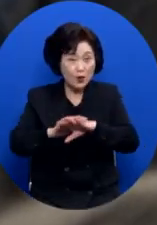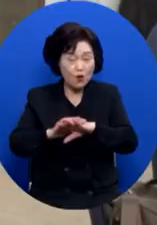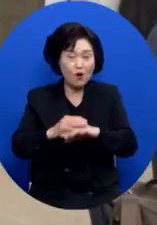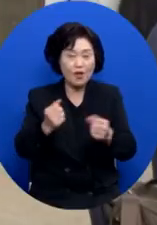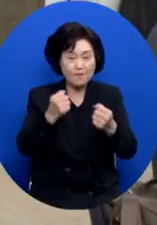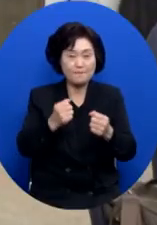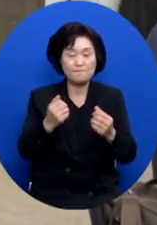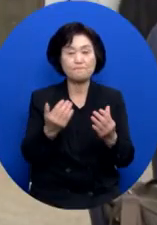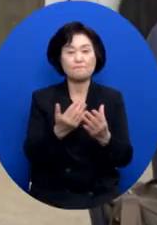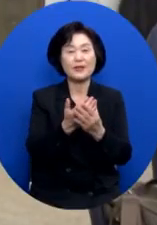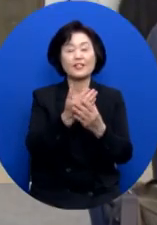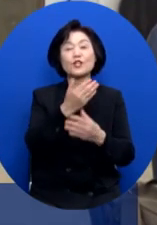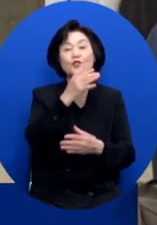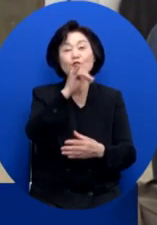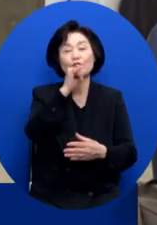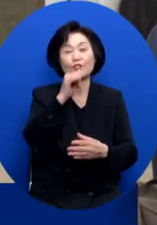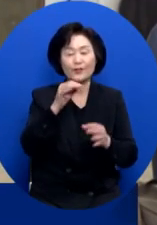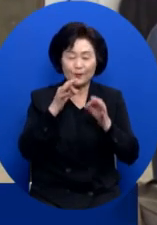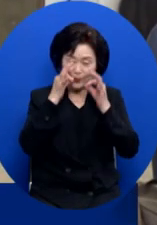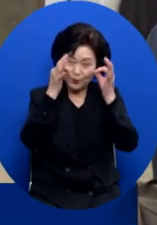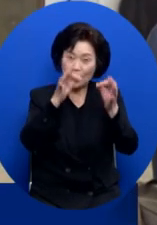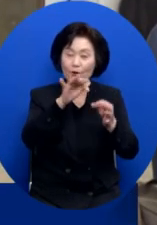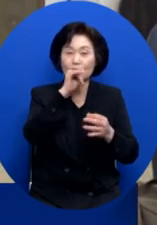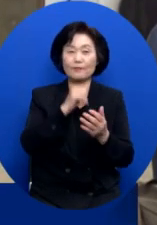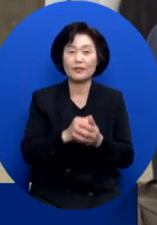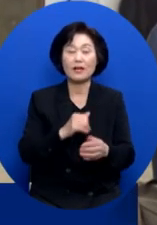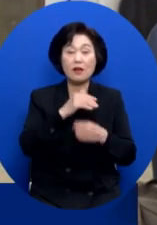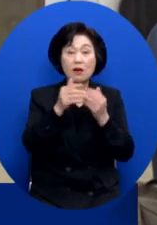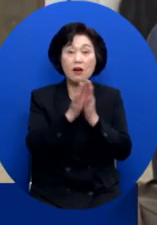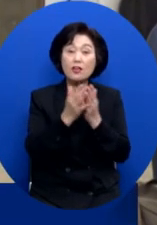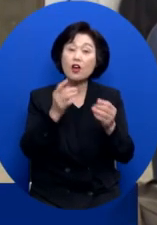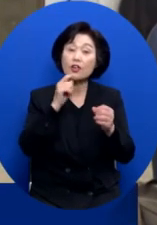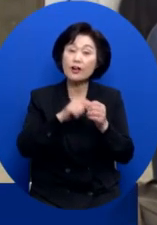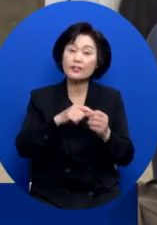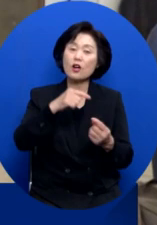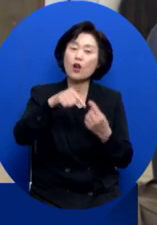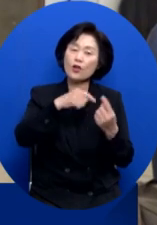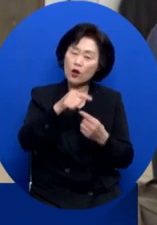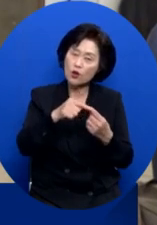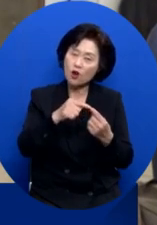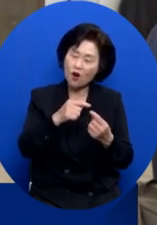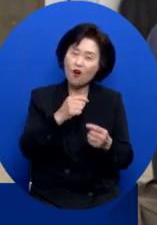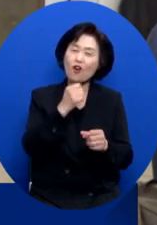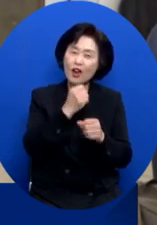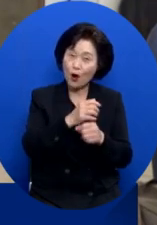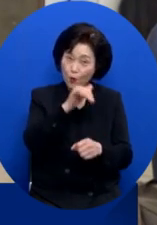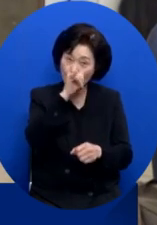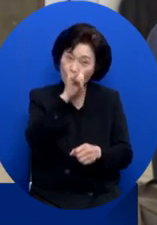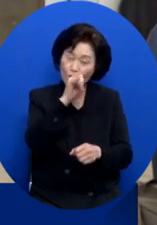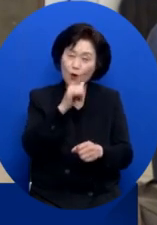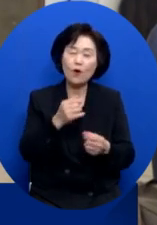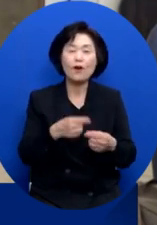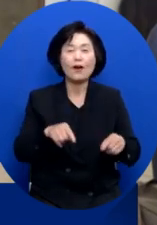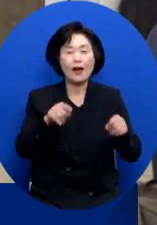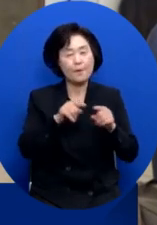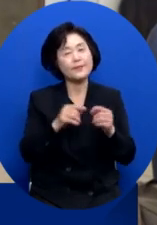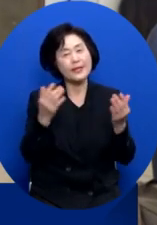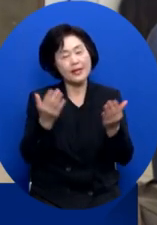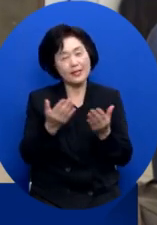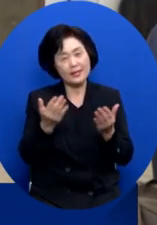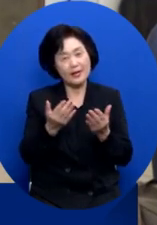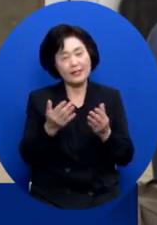있습니다. CBMC의 그 성경적 경영을 하면서 함께 일터에 함께